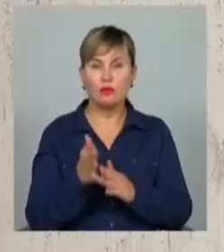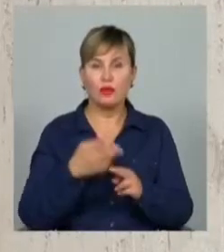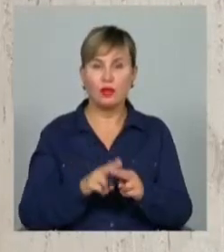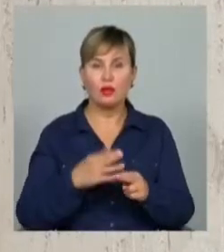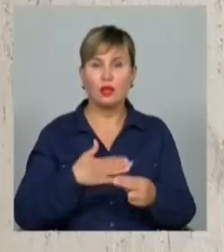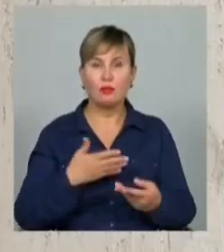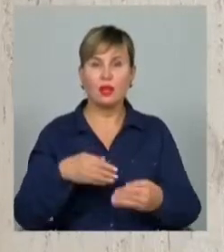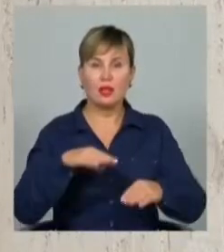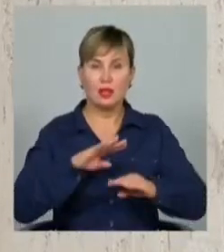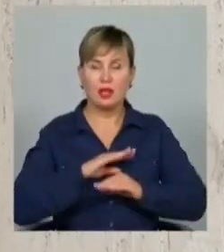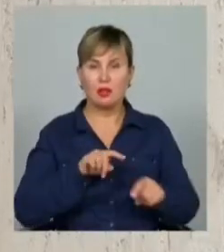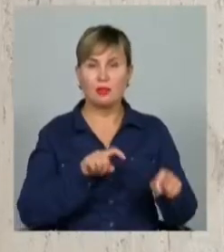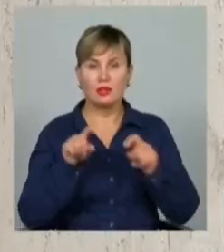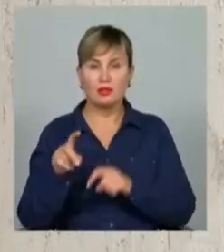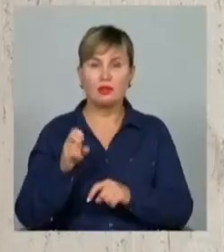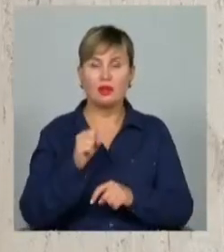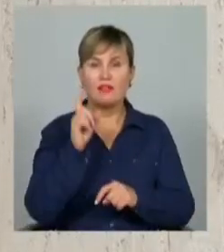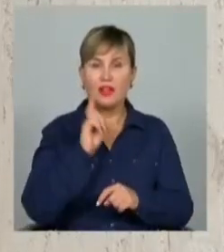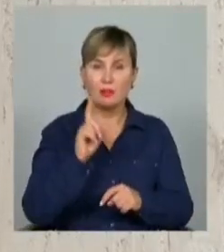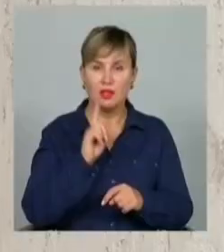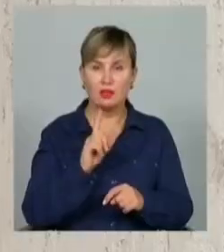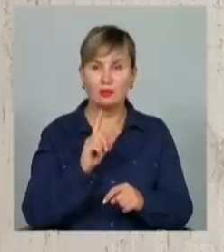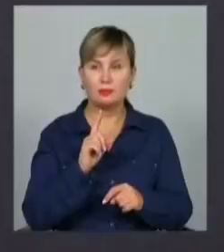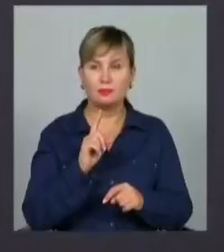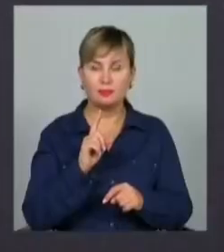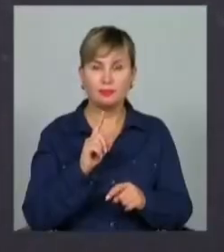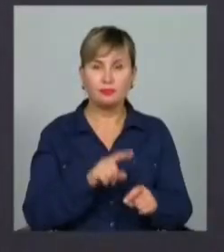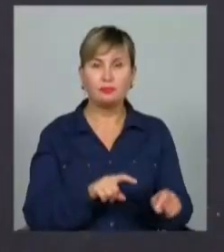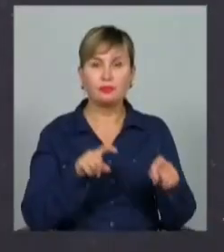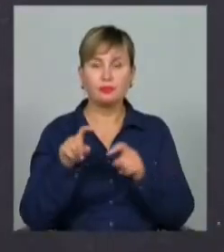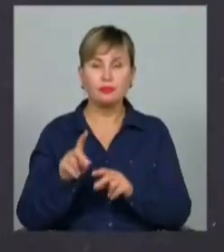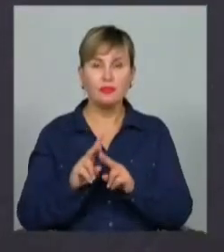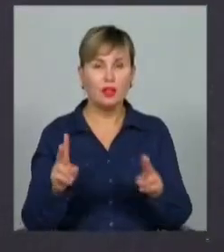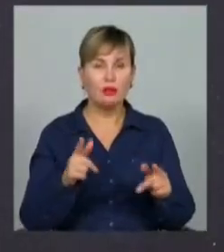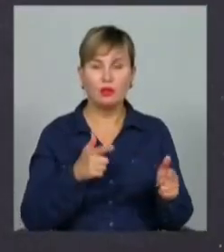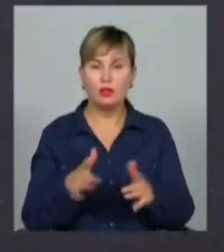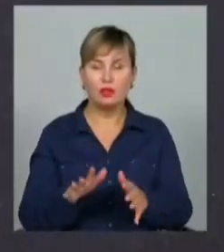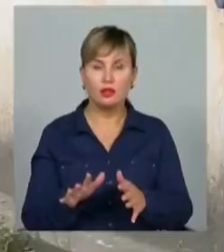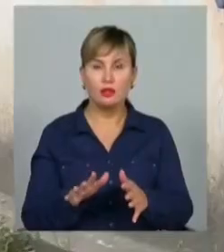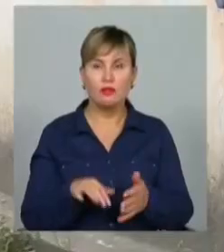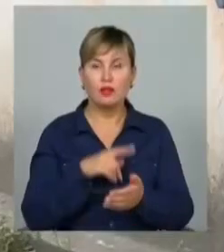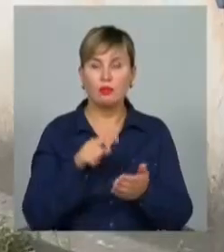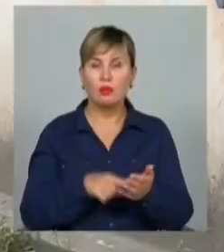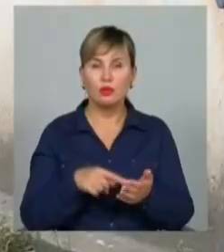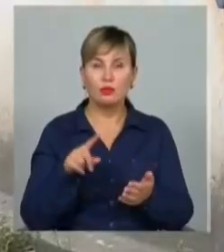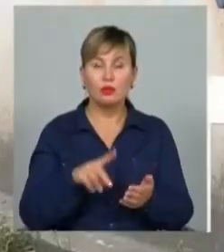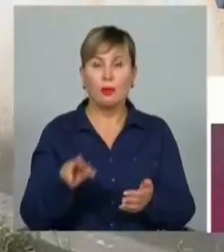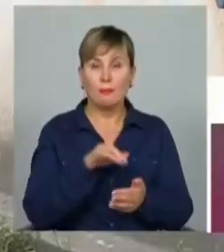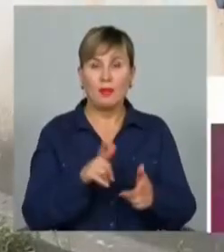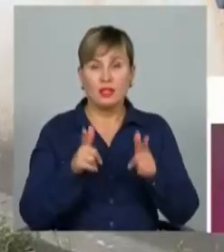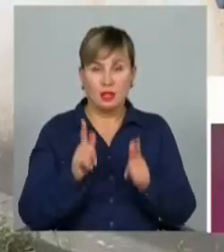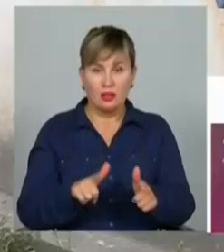нам предлагают этот переезд. То есть на временное переселение никто не готов. Вопрос стоит в том, что мы